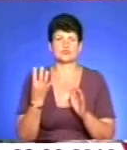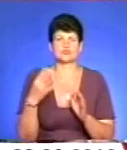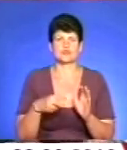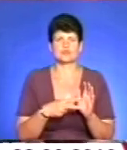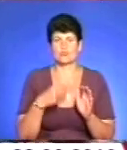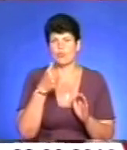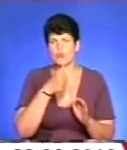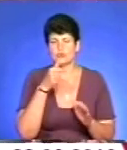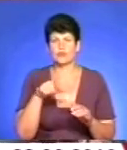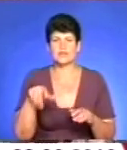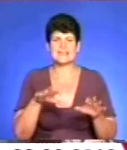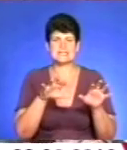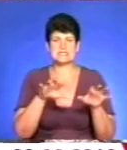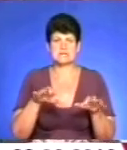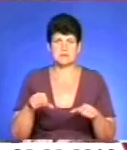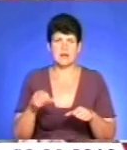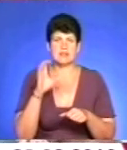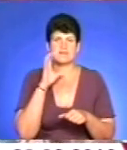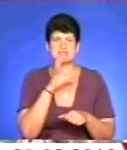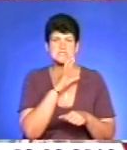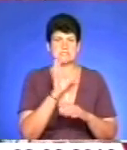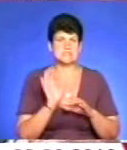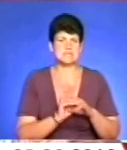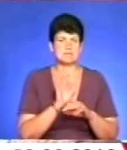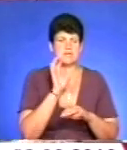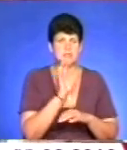людей забирали до Сибіру, розкуркулювали.